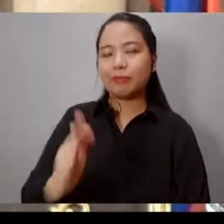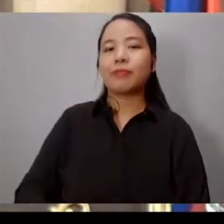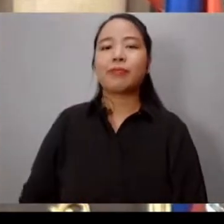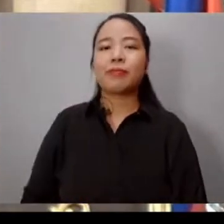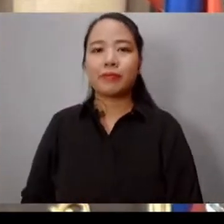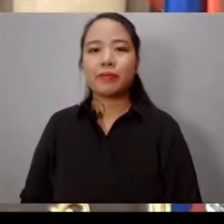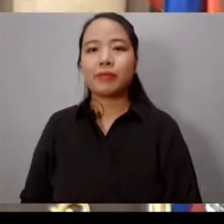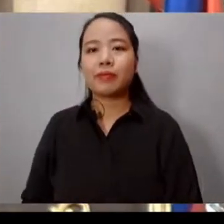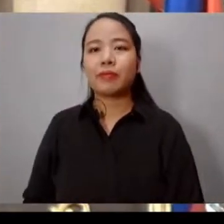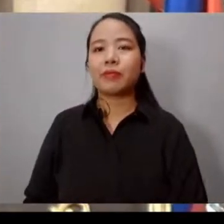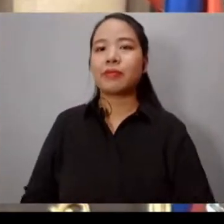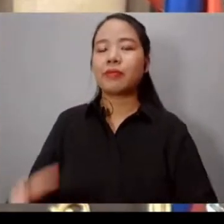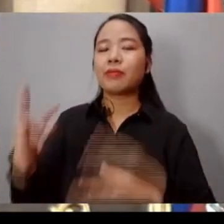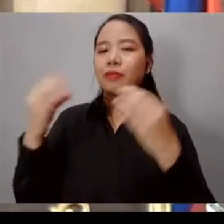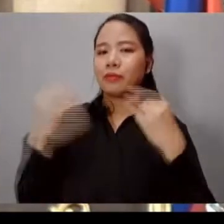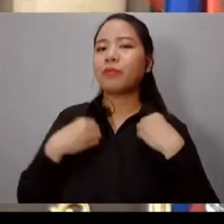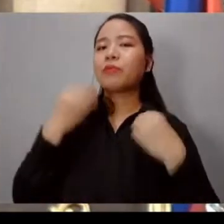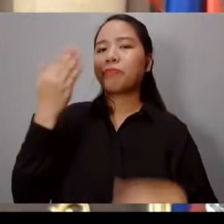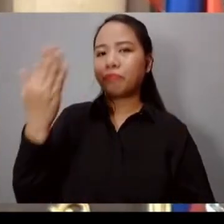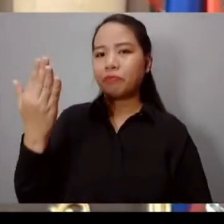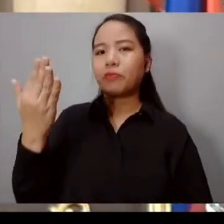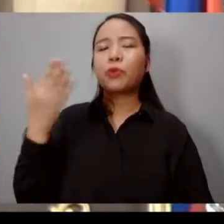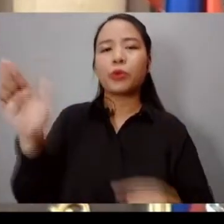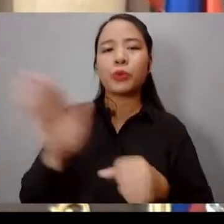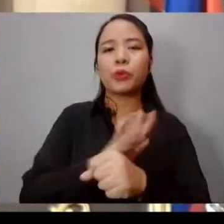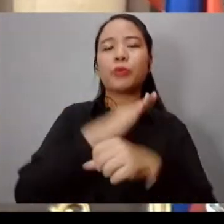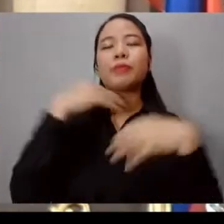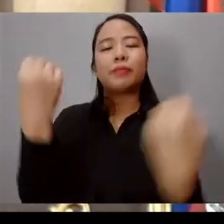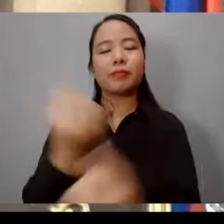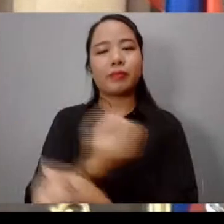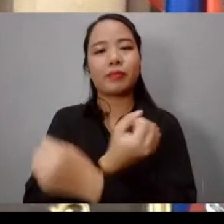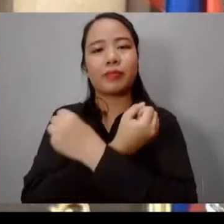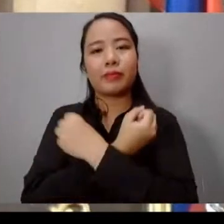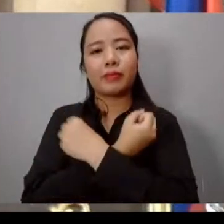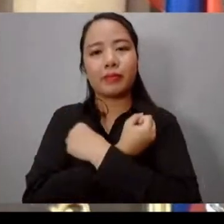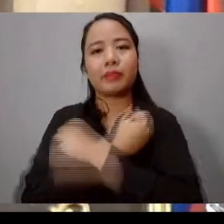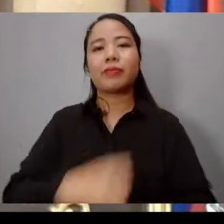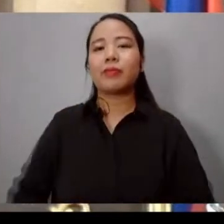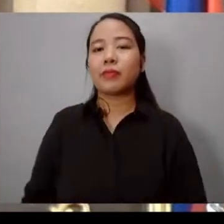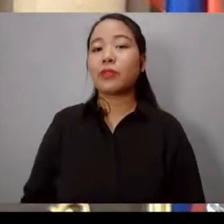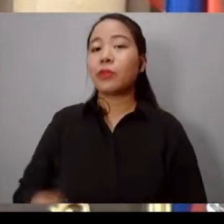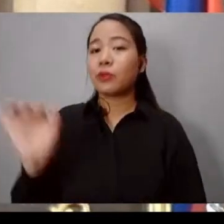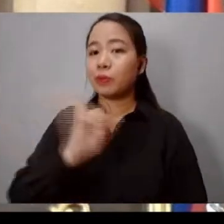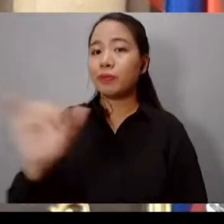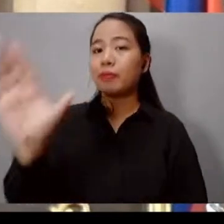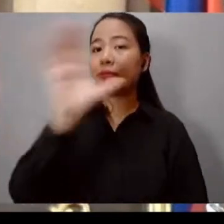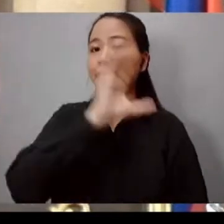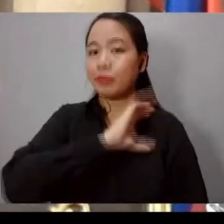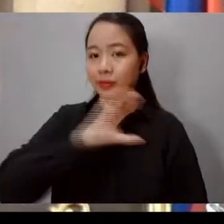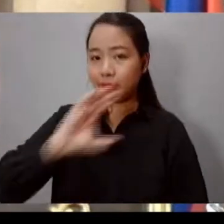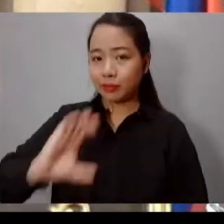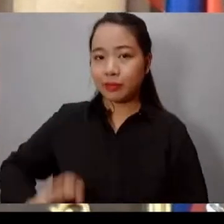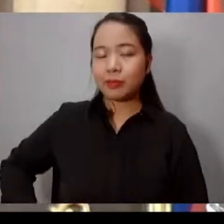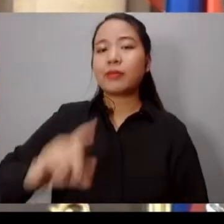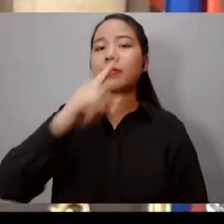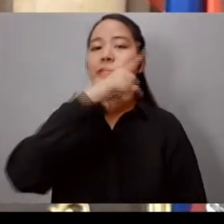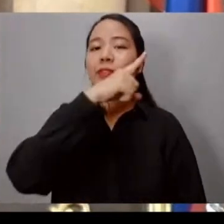Mamuhay kayong puspos ng pag-ibig tulad ni Kristo. Dahil sa pag-ibig sa